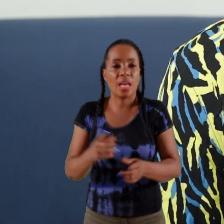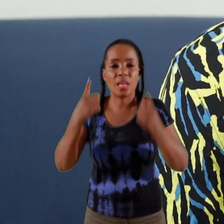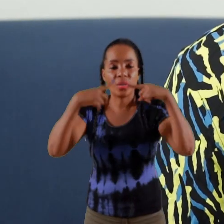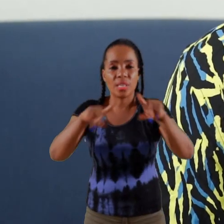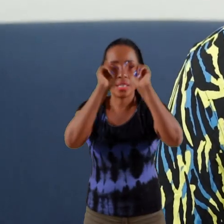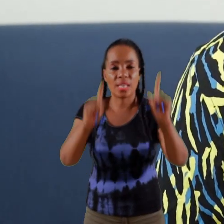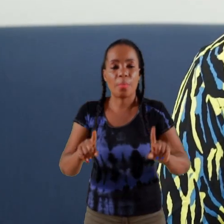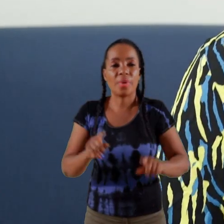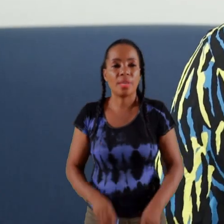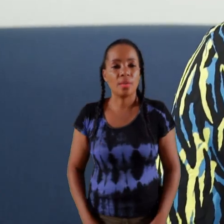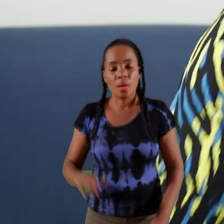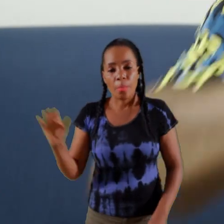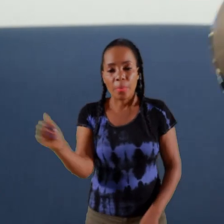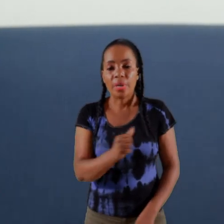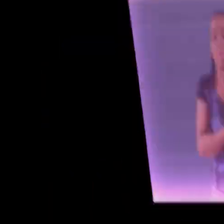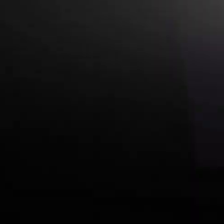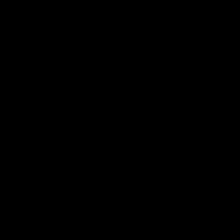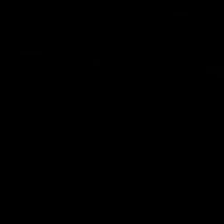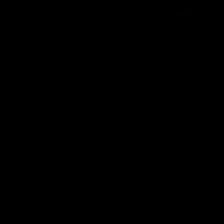tout le monde, place au cours.